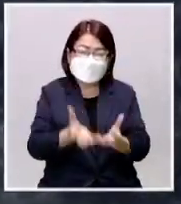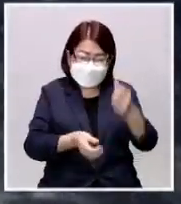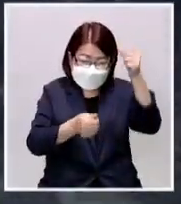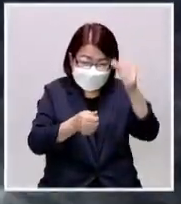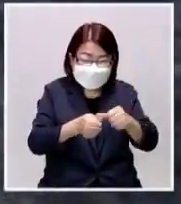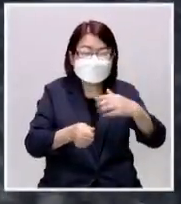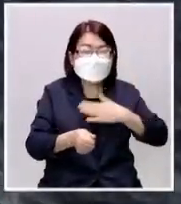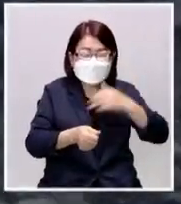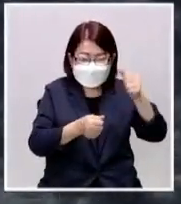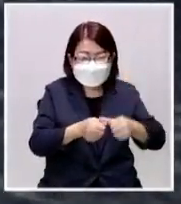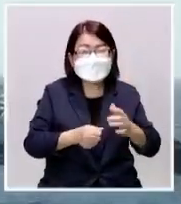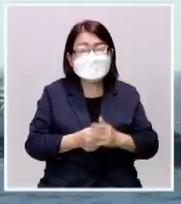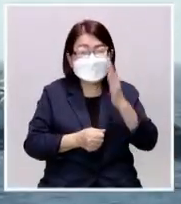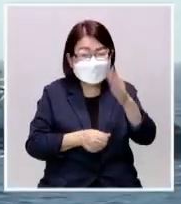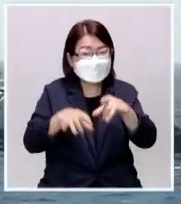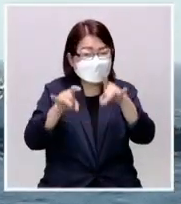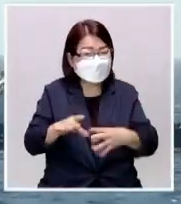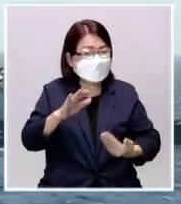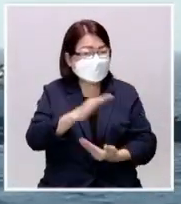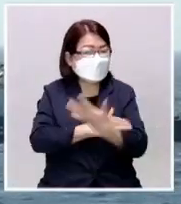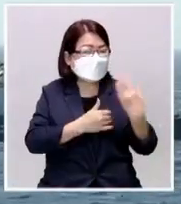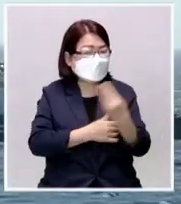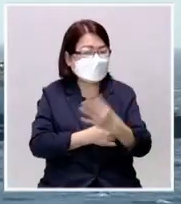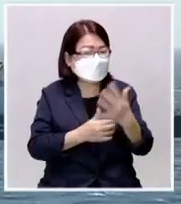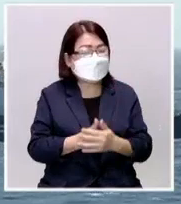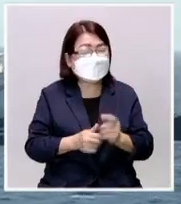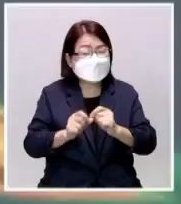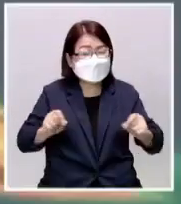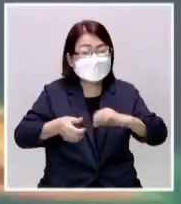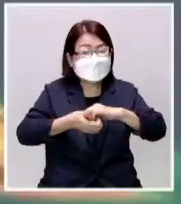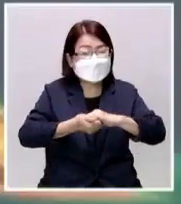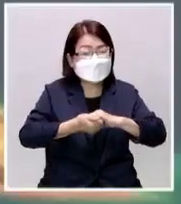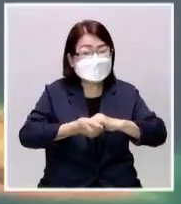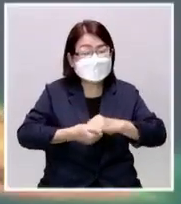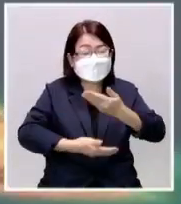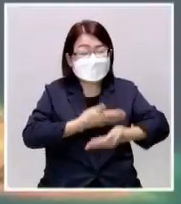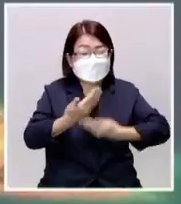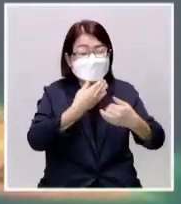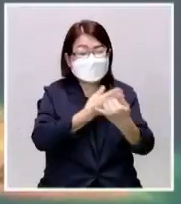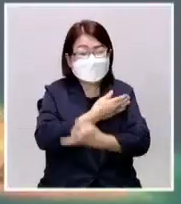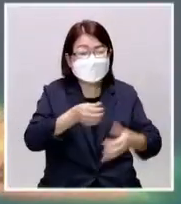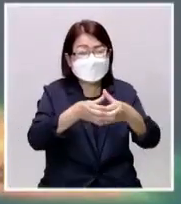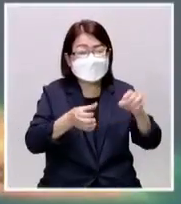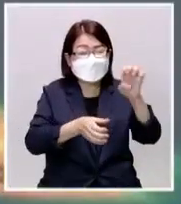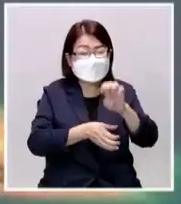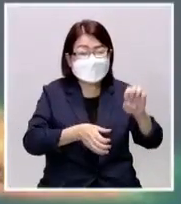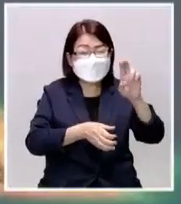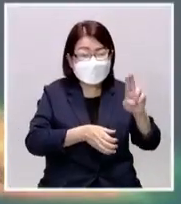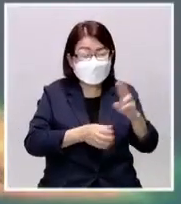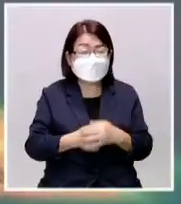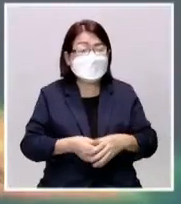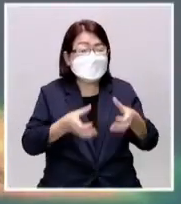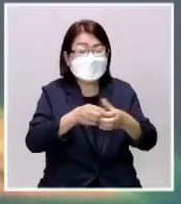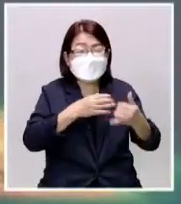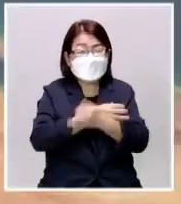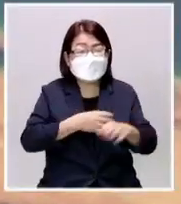จะส่งผลต่อโอกาสของ Australiaในการมาลกพ่อตกลงการค้ากับ EU ซึ่ง EU เป็ผู้พาที่ใหญ่ที่สุ